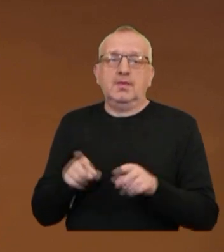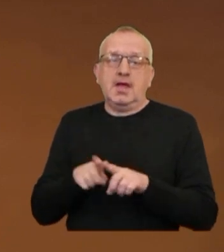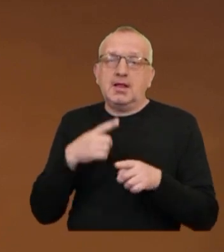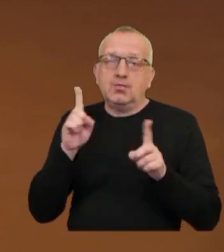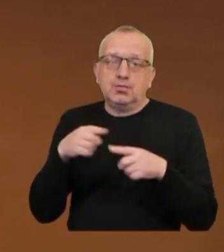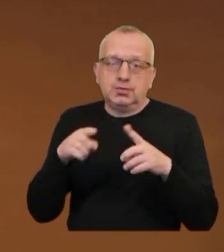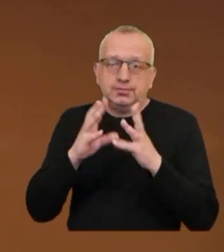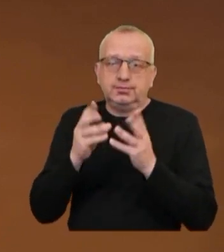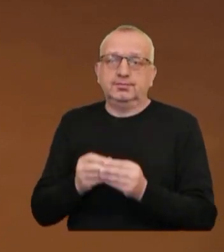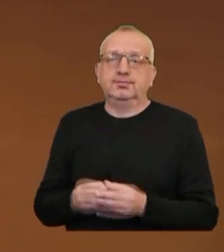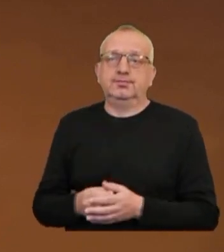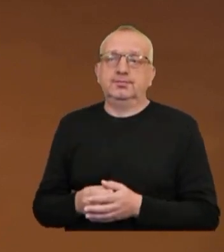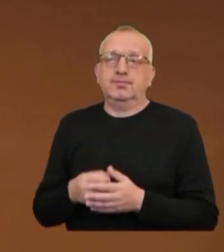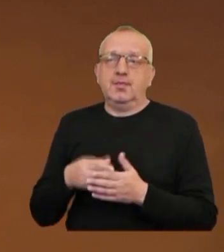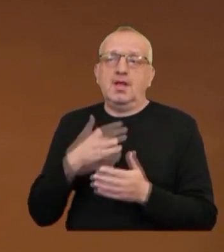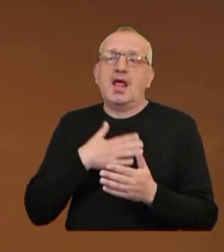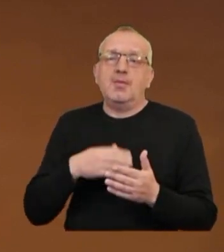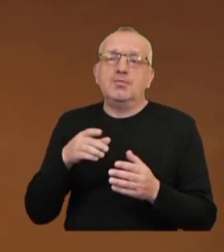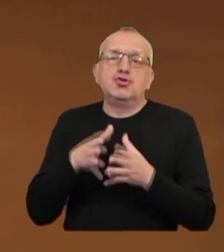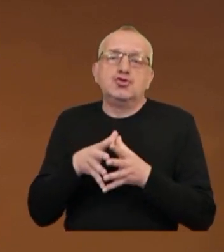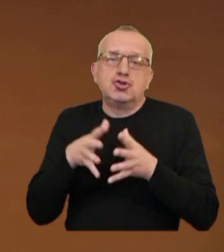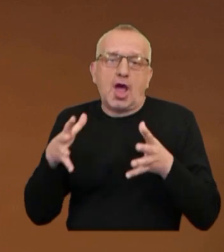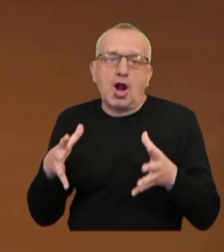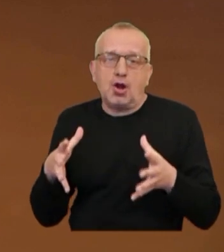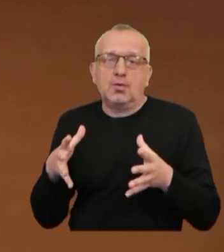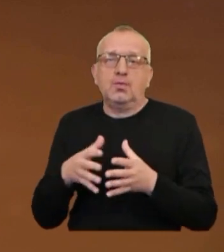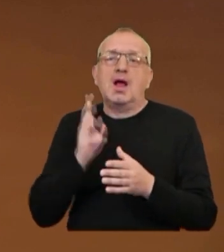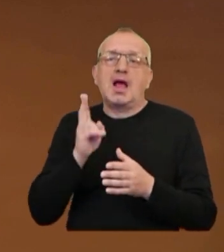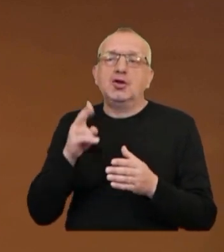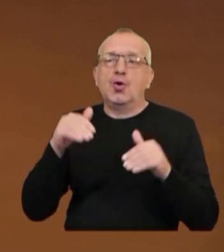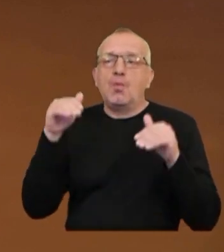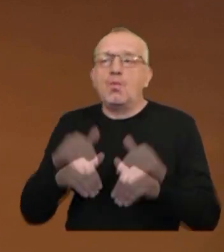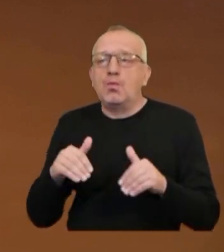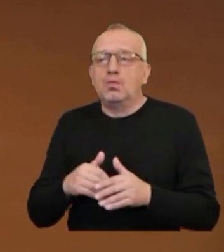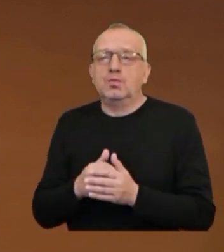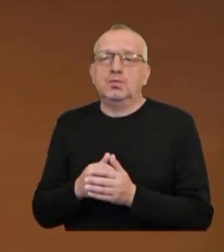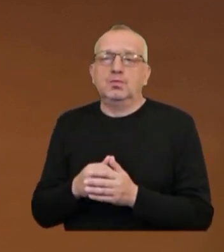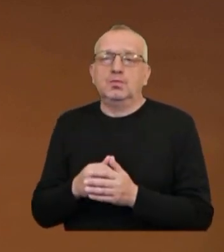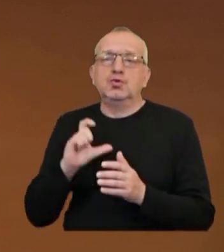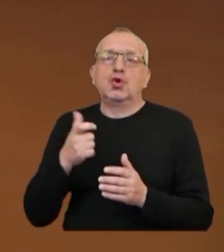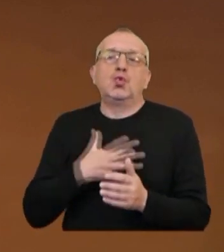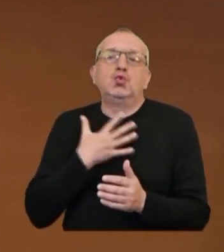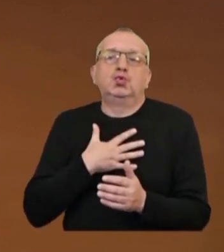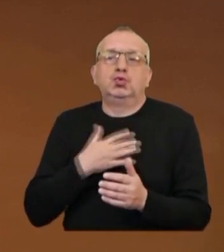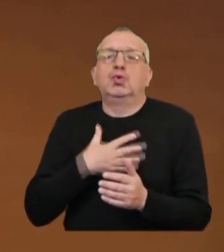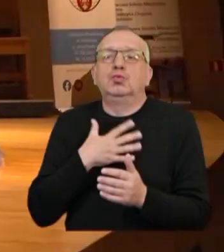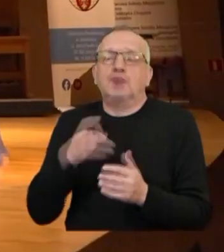ten przekrój był naprawdę na tyle szeroki, że każdy mógł jakby coś odczuć, poczuć, to, co mu w sercu